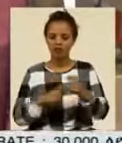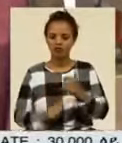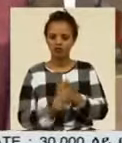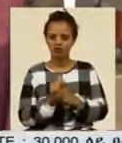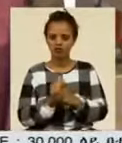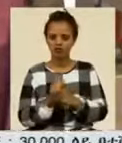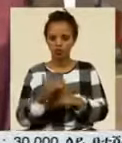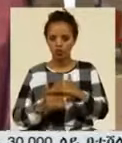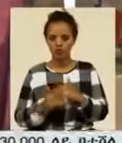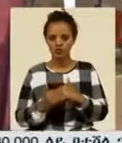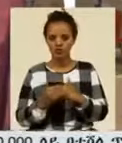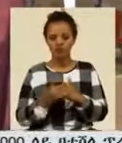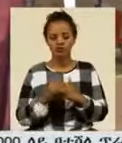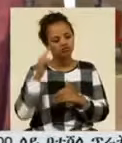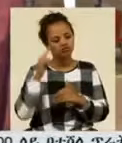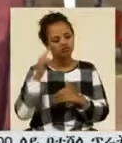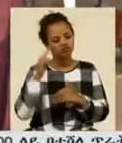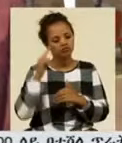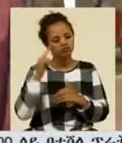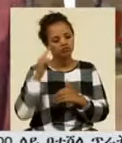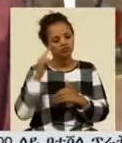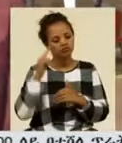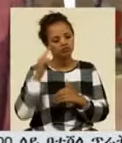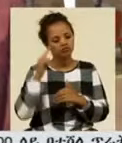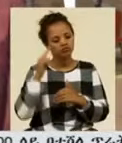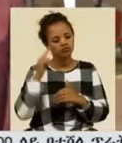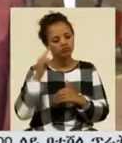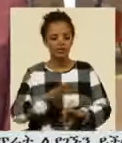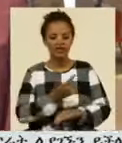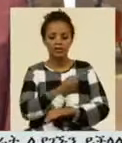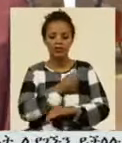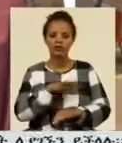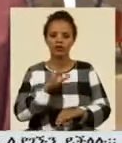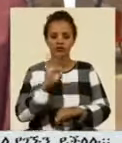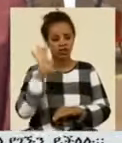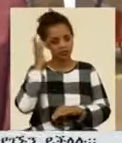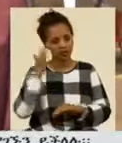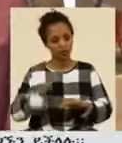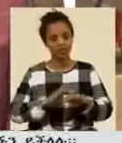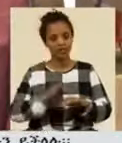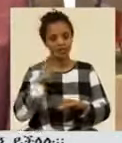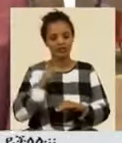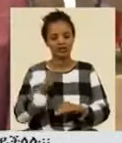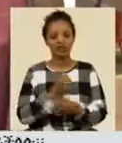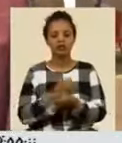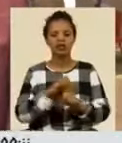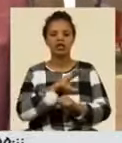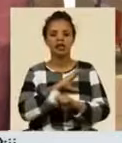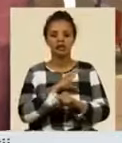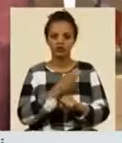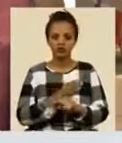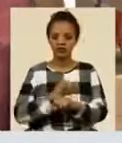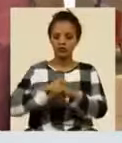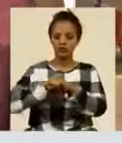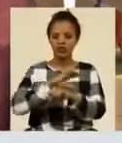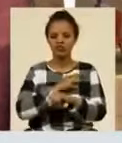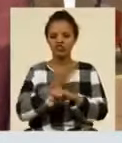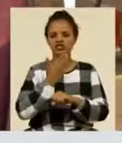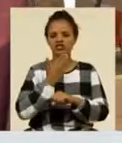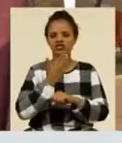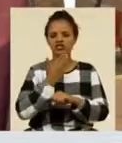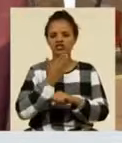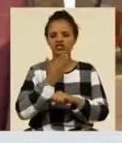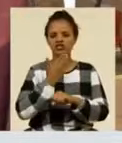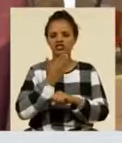ጭምር ታሳቢ ተደርጎ ለሰው ልጅ ቢከተብ ከበሽታው ይልቅ የማዳን አቅሙ የመከላከል አቅሙ የተሻለ ነው በሚል